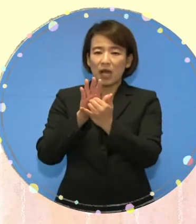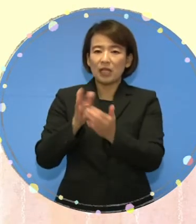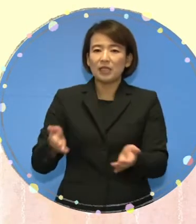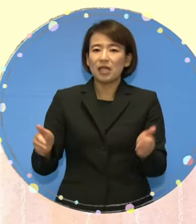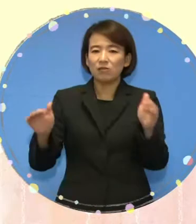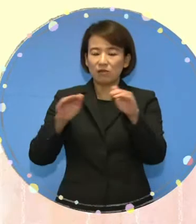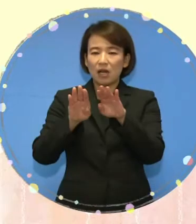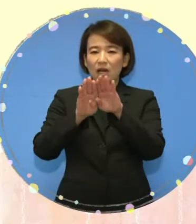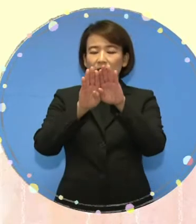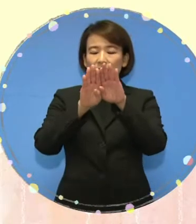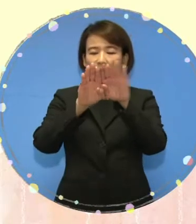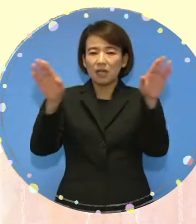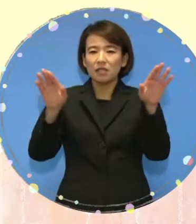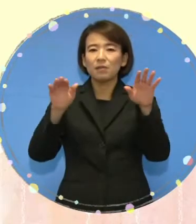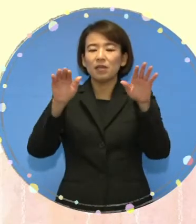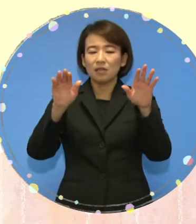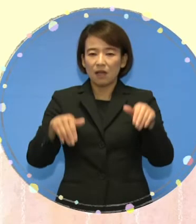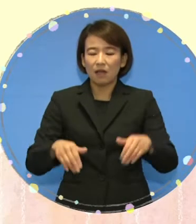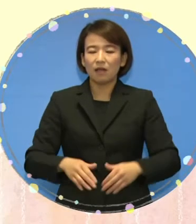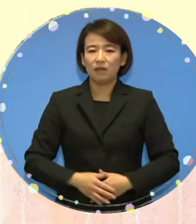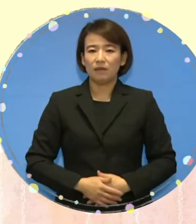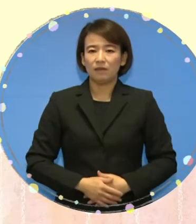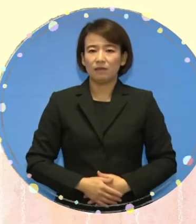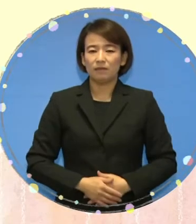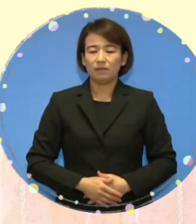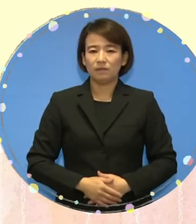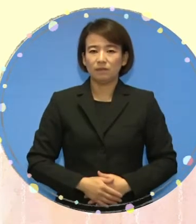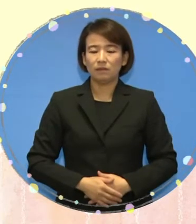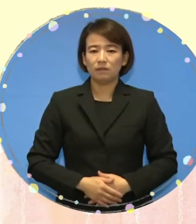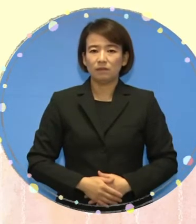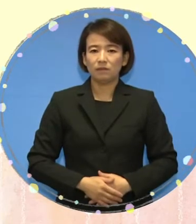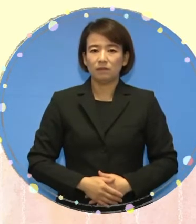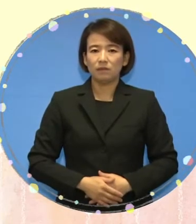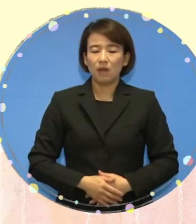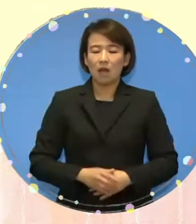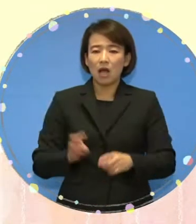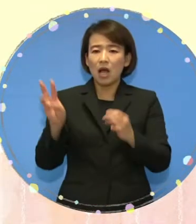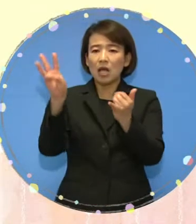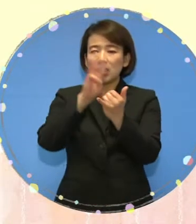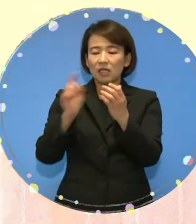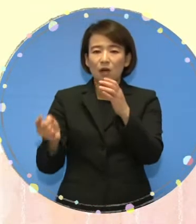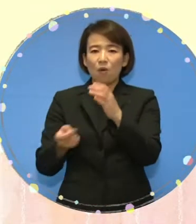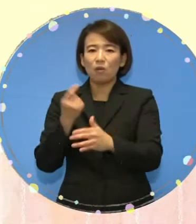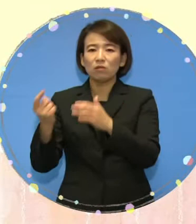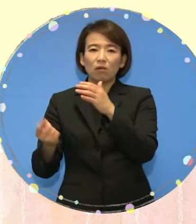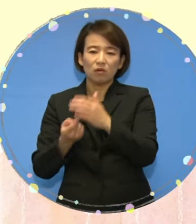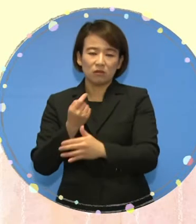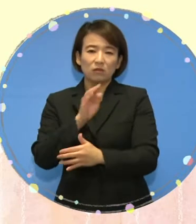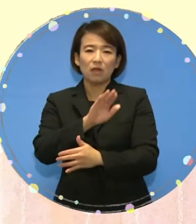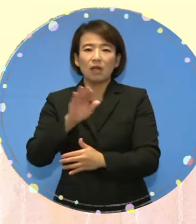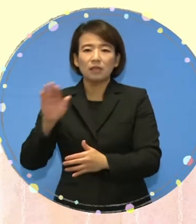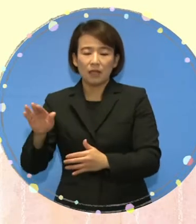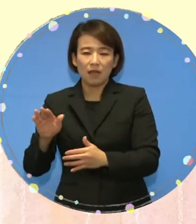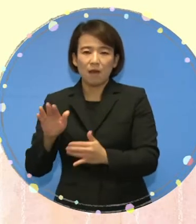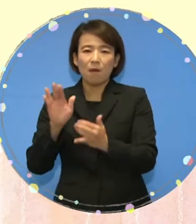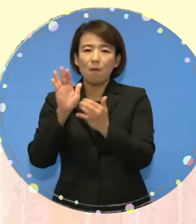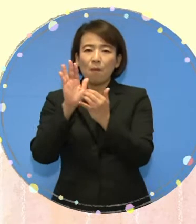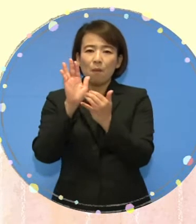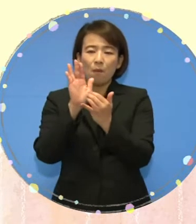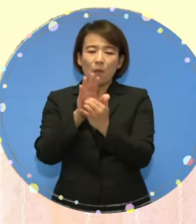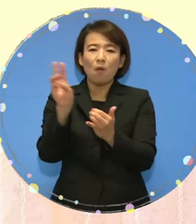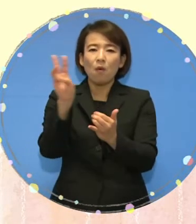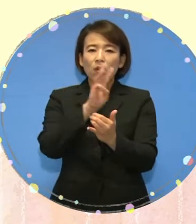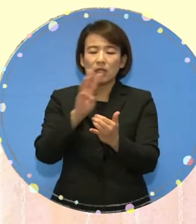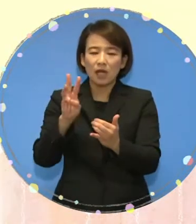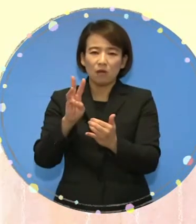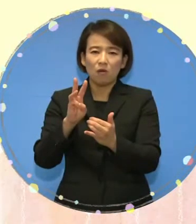庁舎の完成についてあげたいと思います頻発する自然災害に備え防災減災対策の